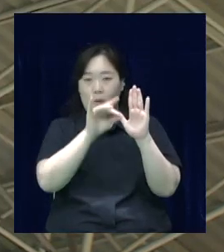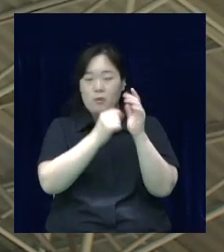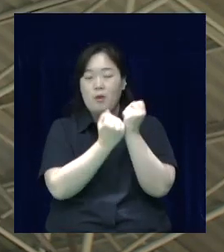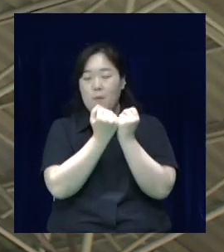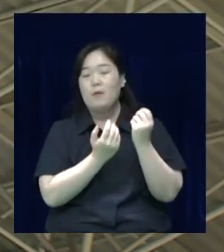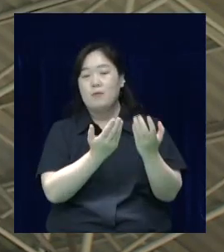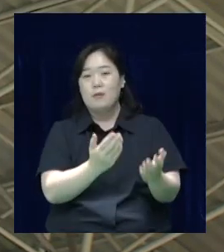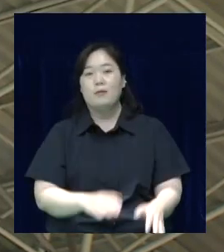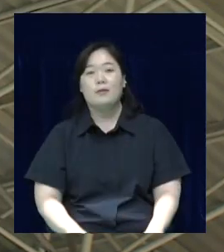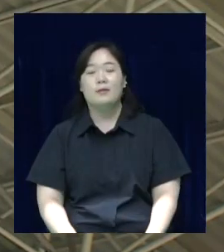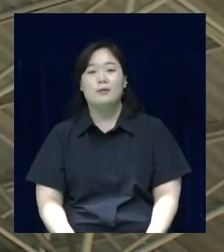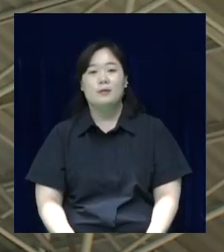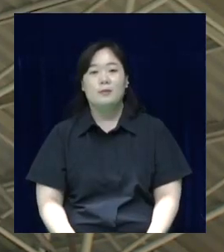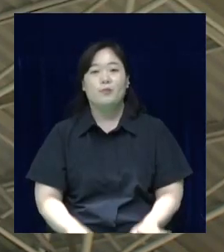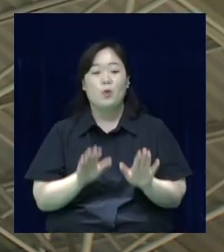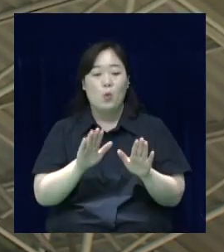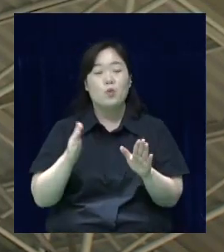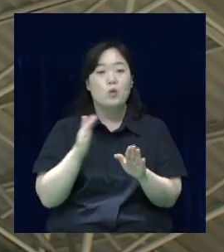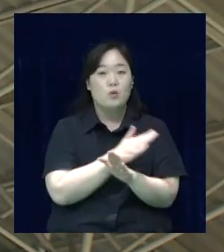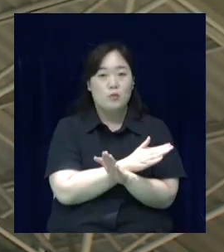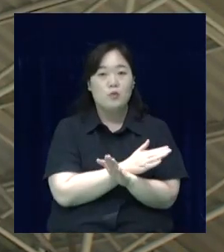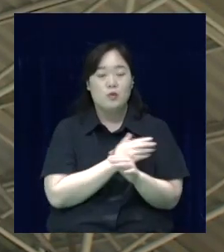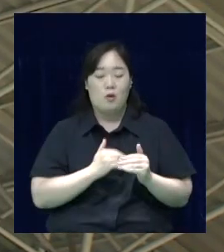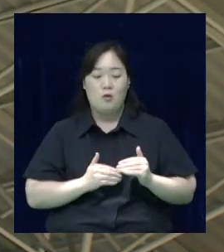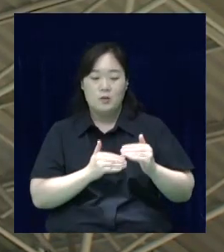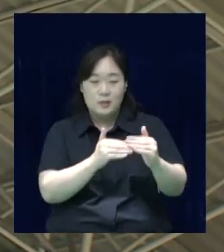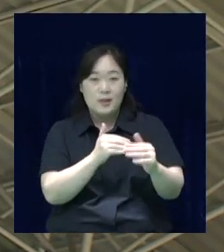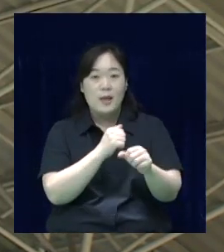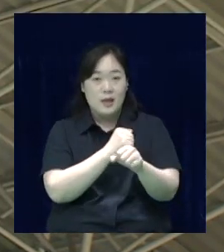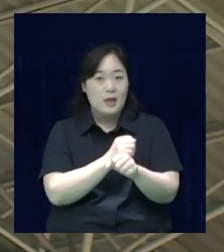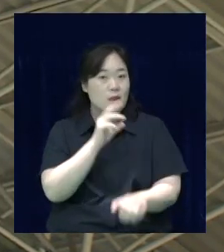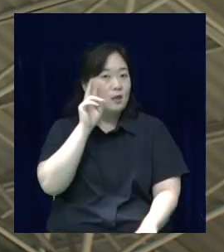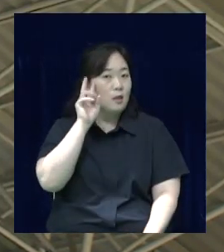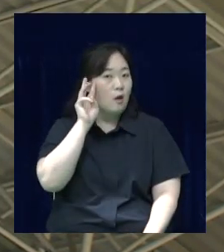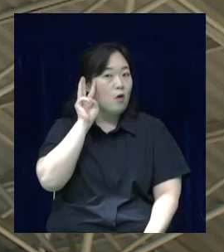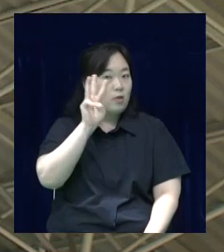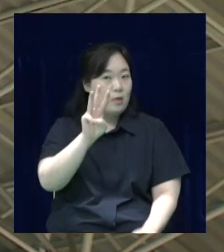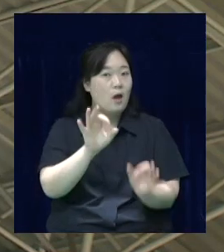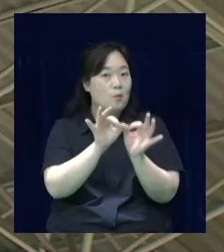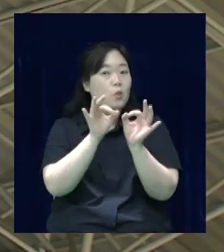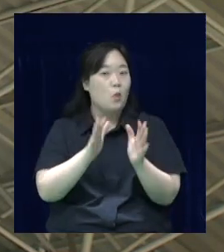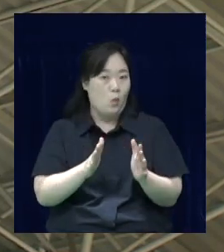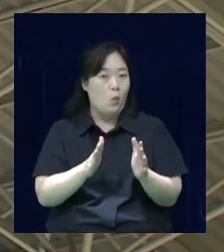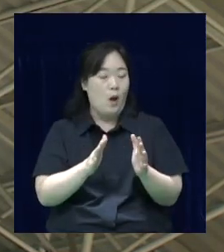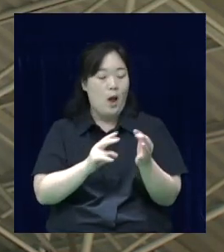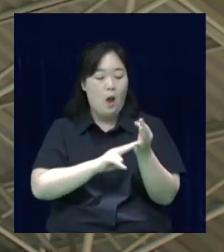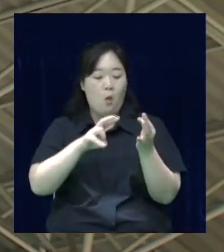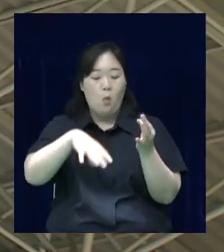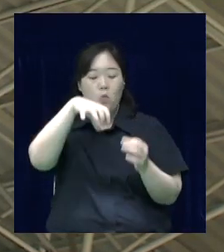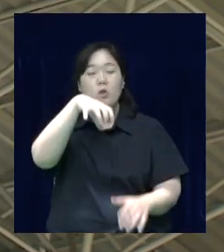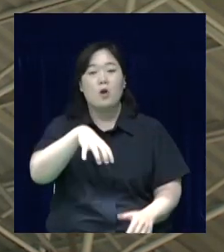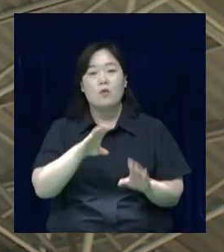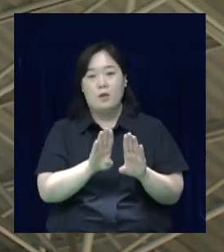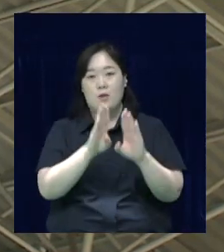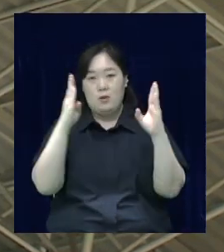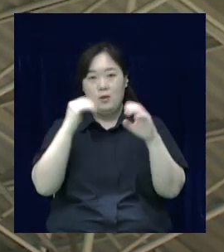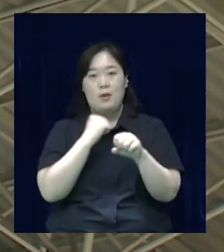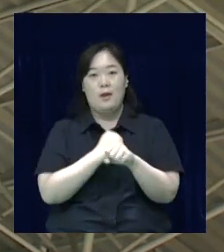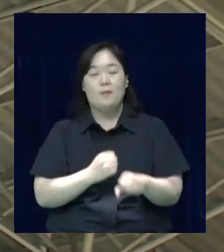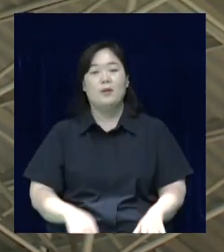하겠습니다. 오늘부터 이제 진행이 돼서 2일까지 금요일까지 진행이 되고요. 이곳 홍천종합체육관에서 진행이